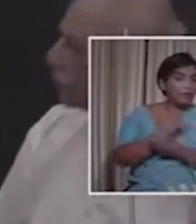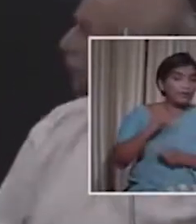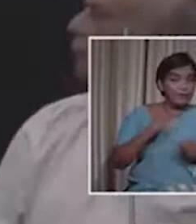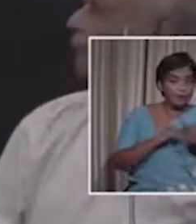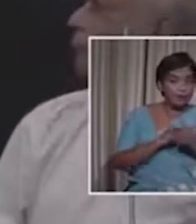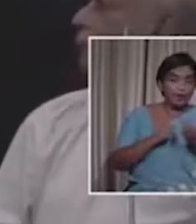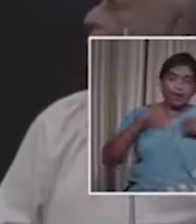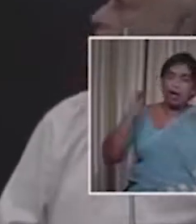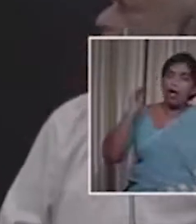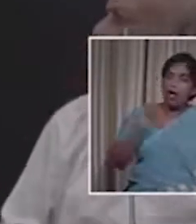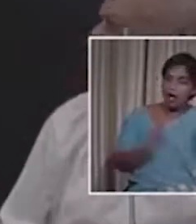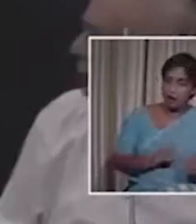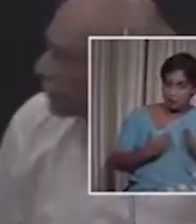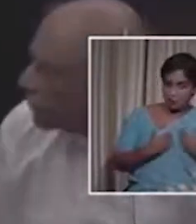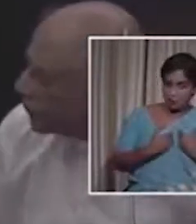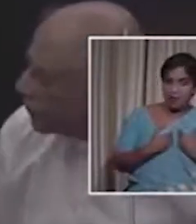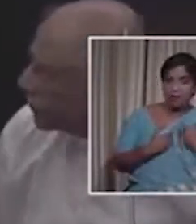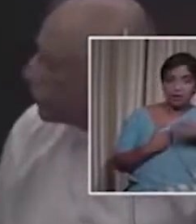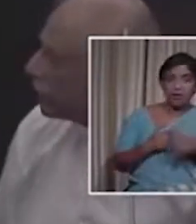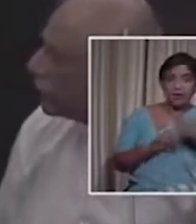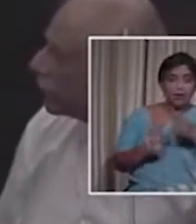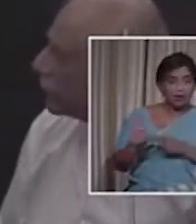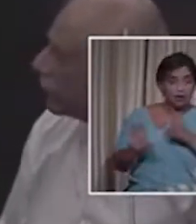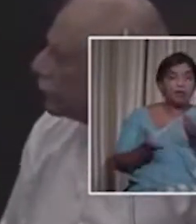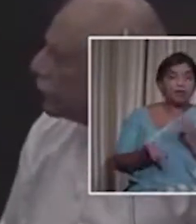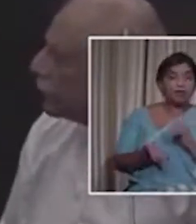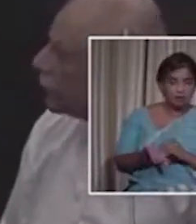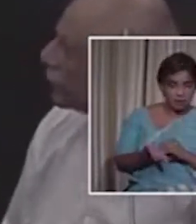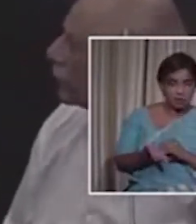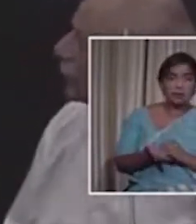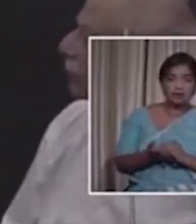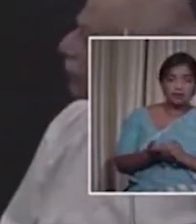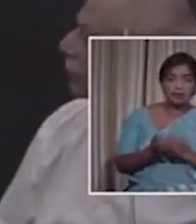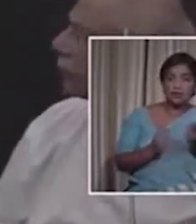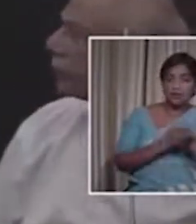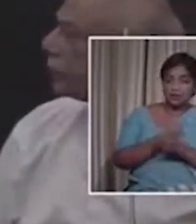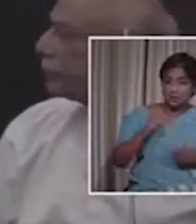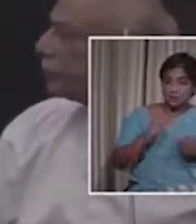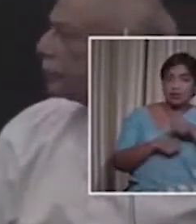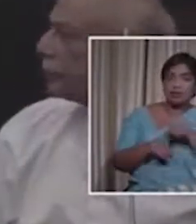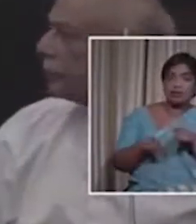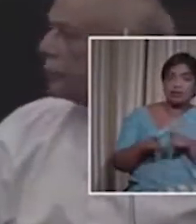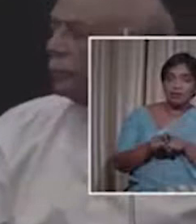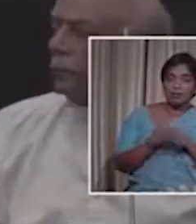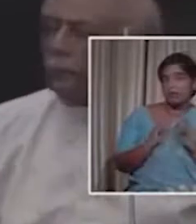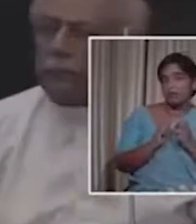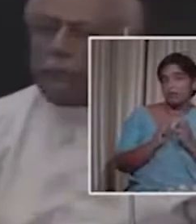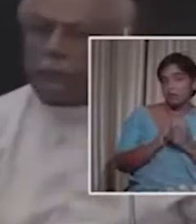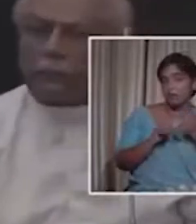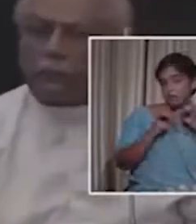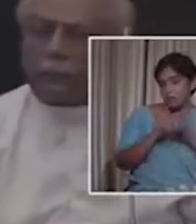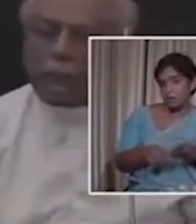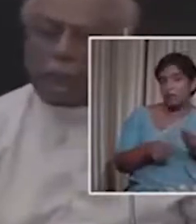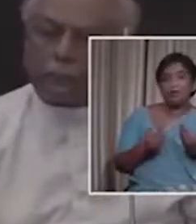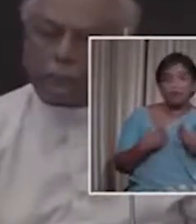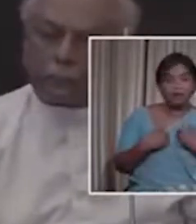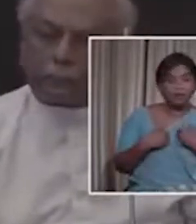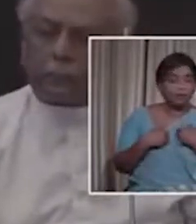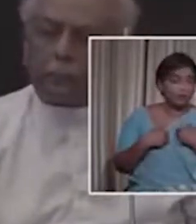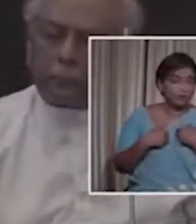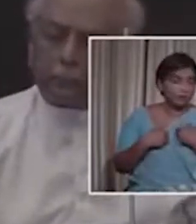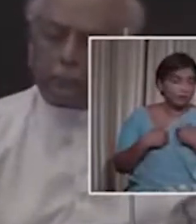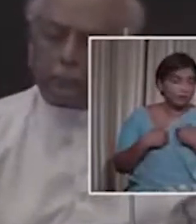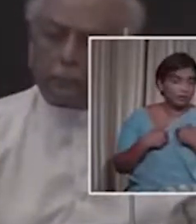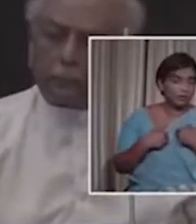சந்தையை இழந்து வருகிறோம். இதை தடுக்க நடவடிக்கை எடுக்க வேண்டும். உள்ளூர் விவசாயத்தை உயர்த்த ரசாயன உரங்கள் தேவை. நெல், மரக்கறிகள்,